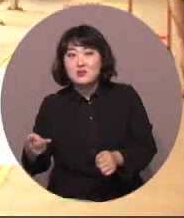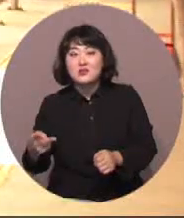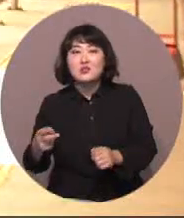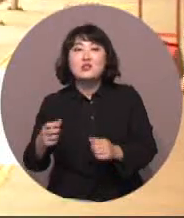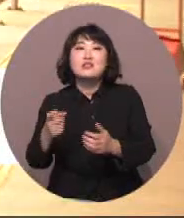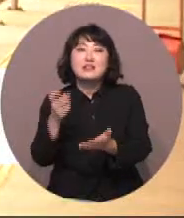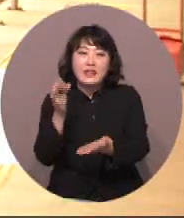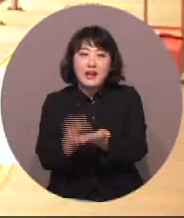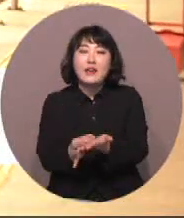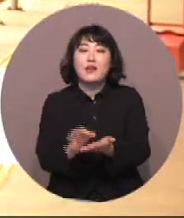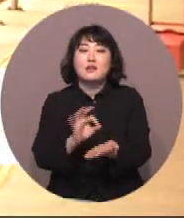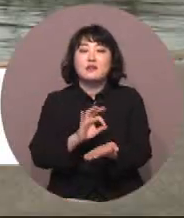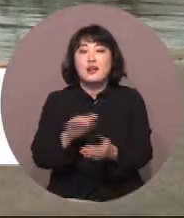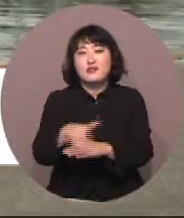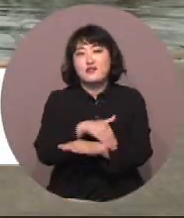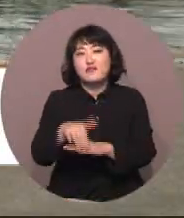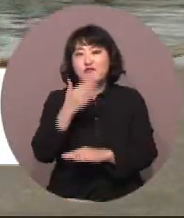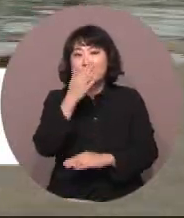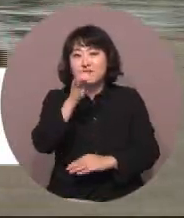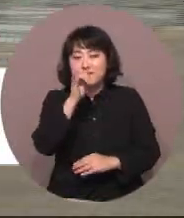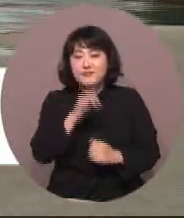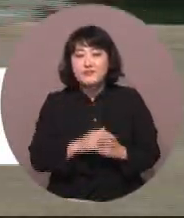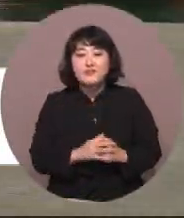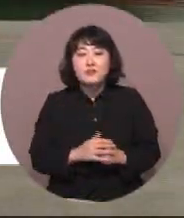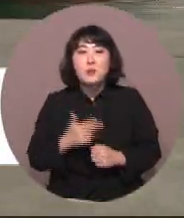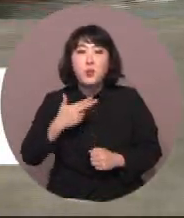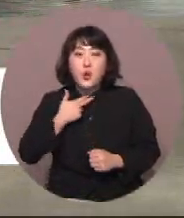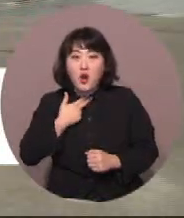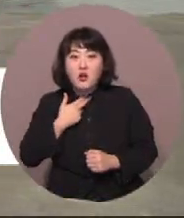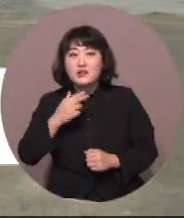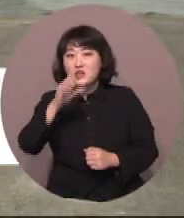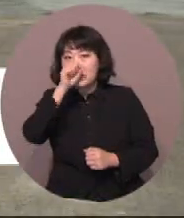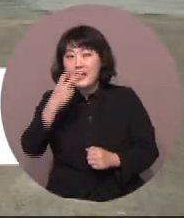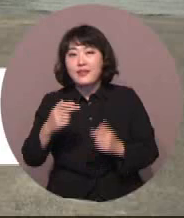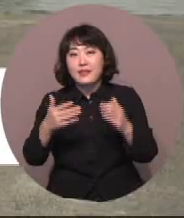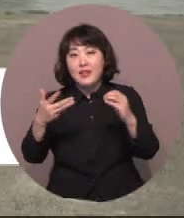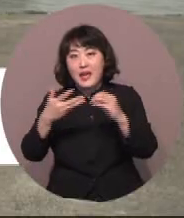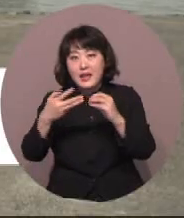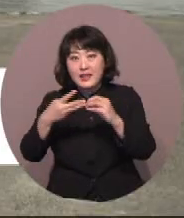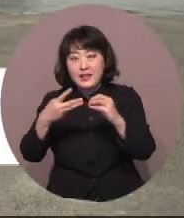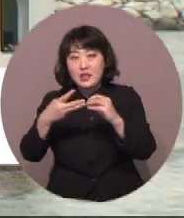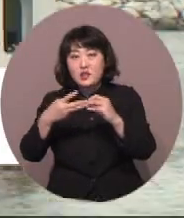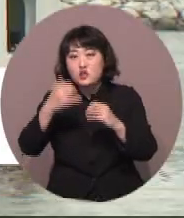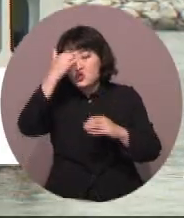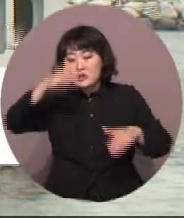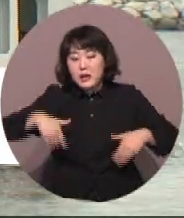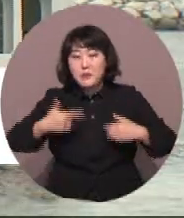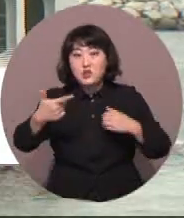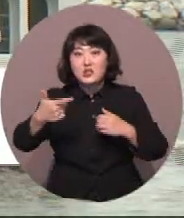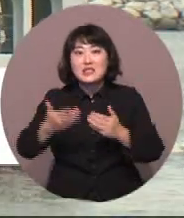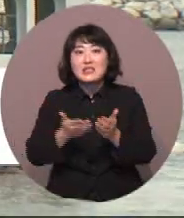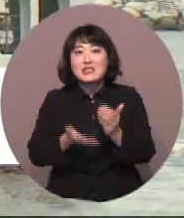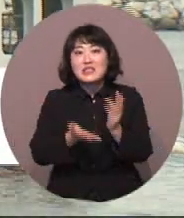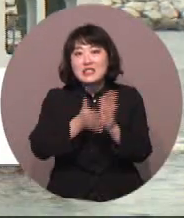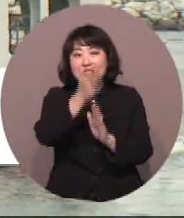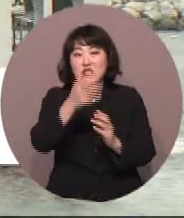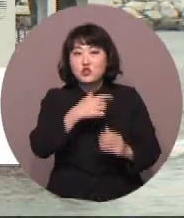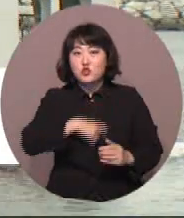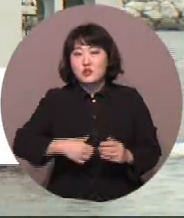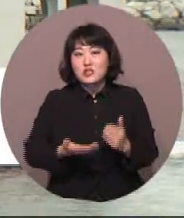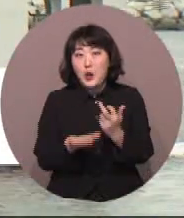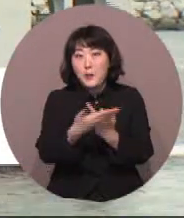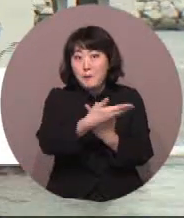저렴하게 이용할 수 있습니다 또 보령 과 서산 태안 등 충남 6개 시군의 섬에 사는 어린이와